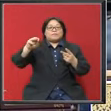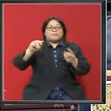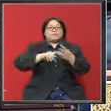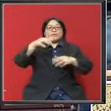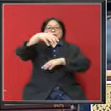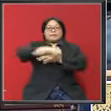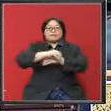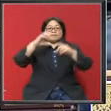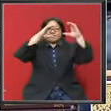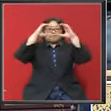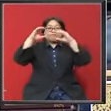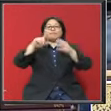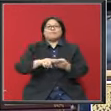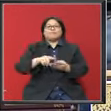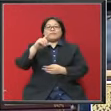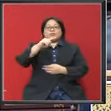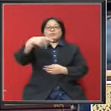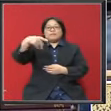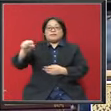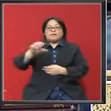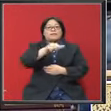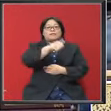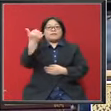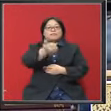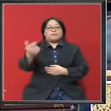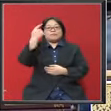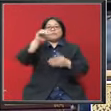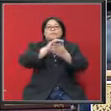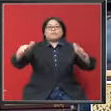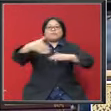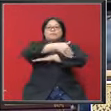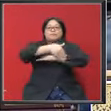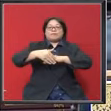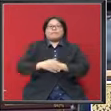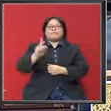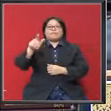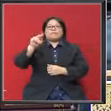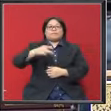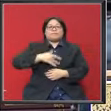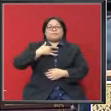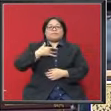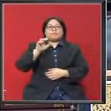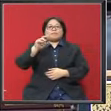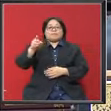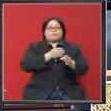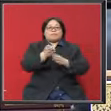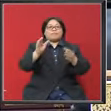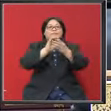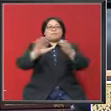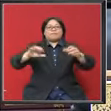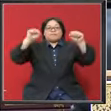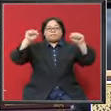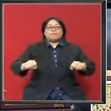We should GPS tracker dan peralatan-peralatan lain untuk padan kirian berpandangan Sp kesiapsiagaan